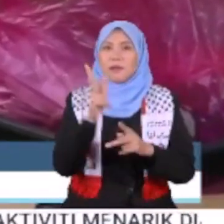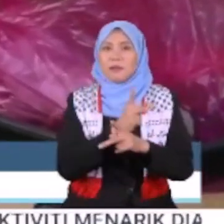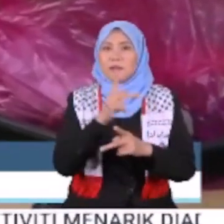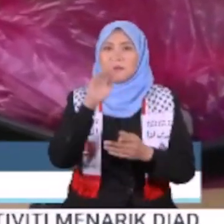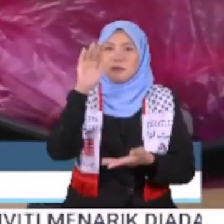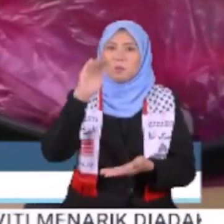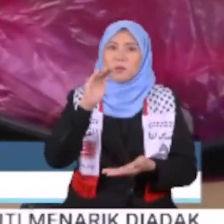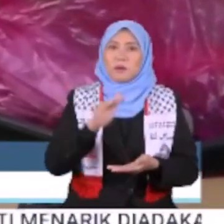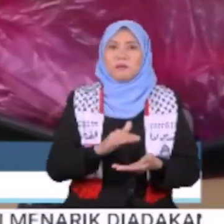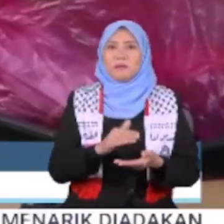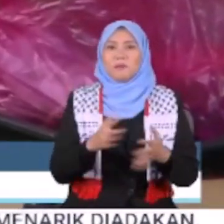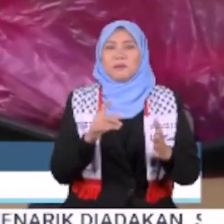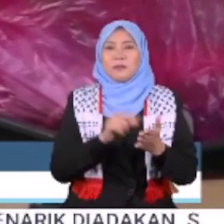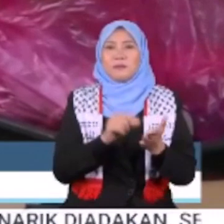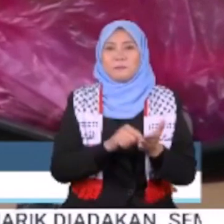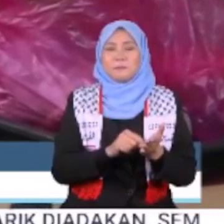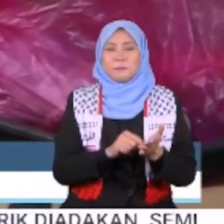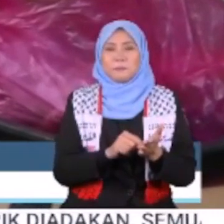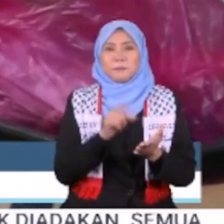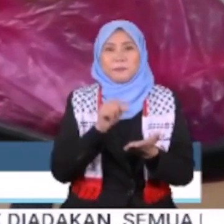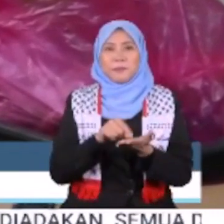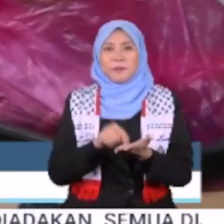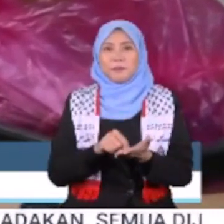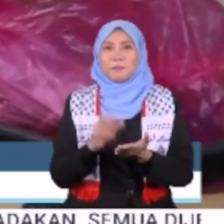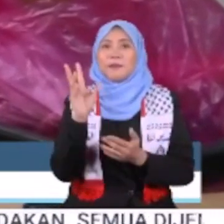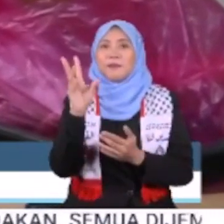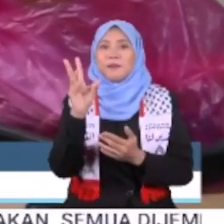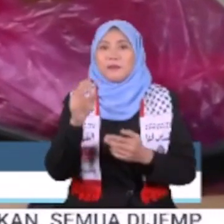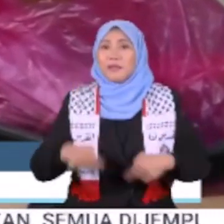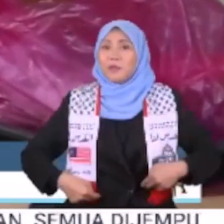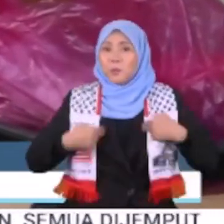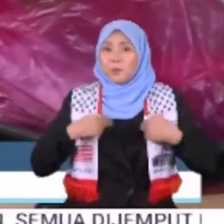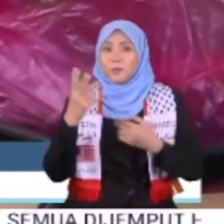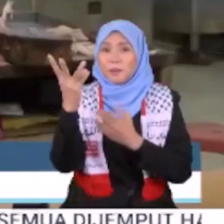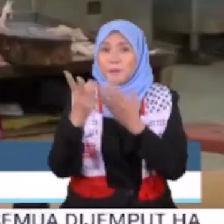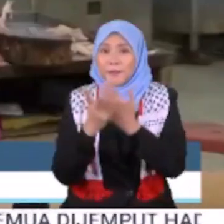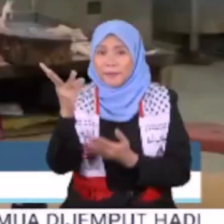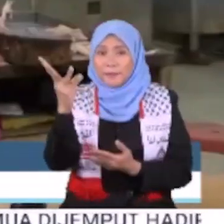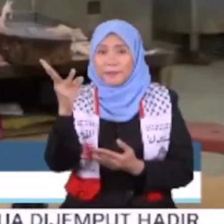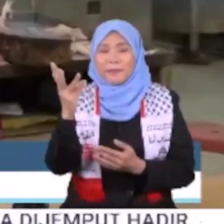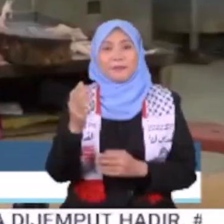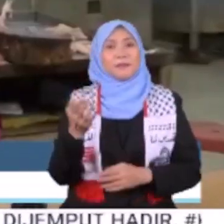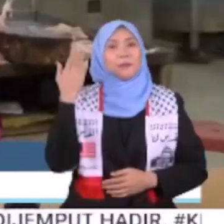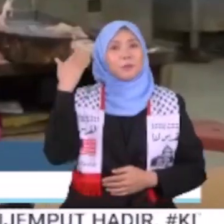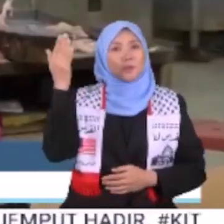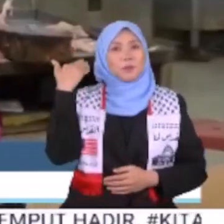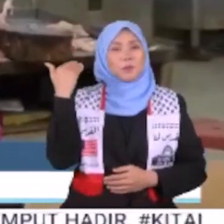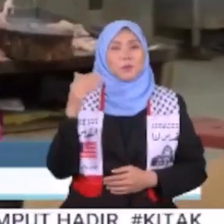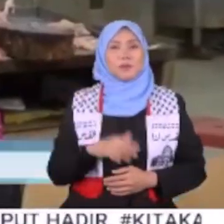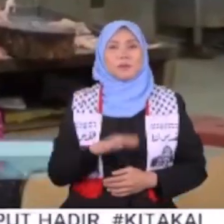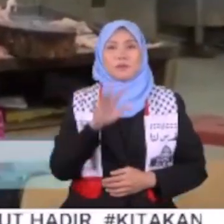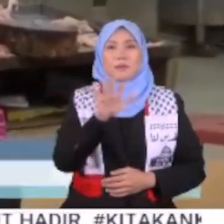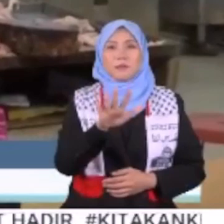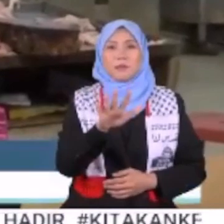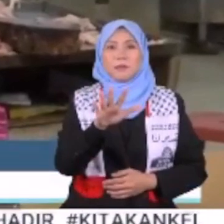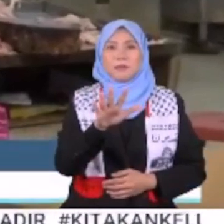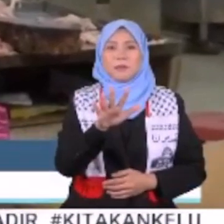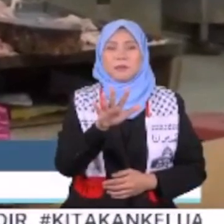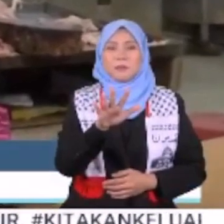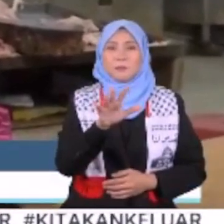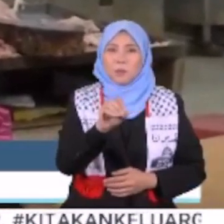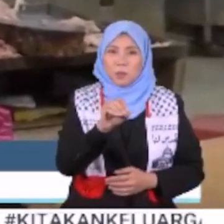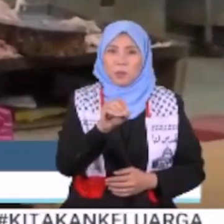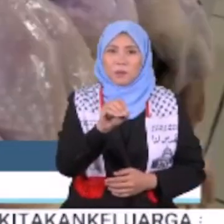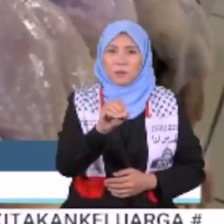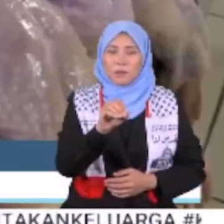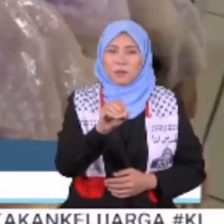ayam. Ayam hidup sampai ke Naya. Naya setengah paling mahal. Dulu nak 50-20 hektar pun tak